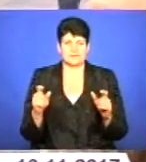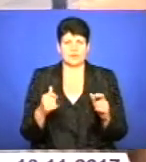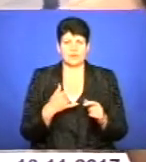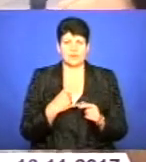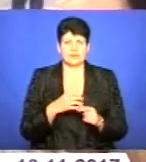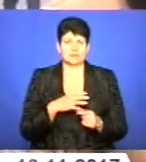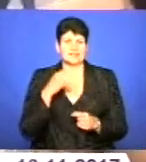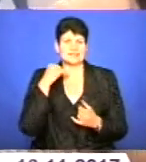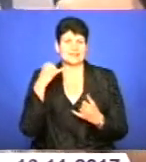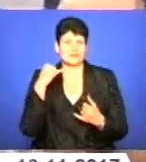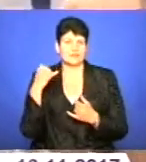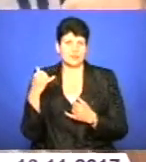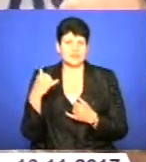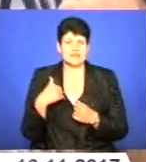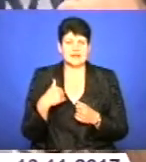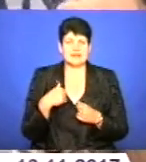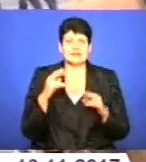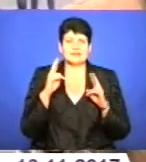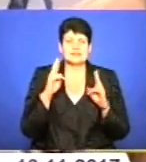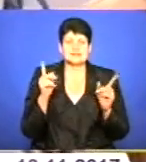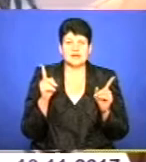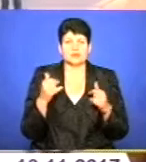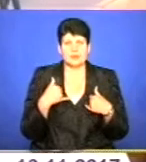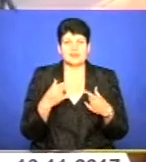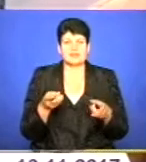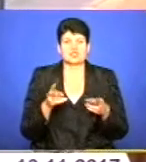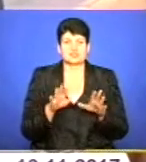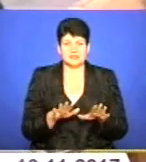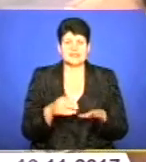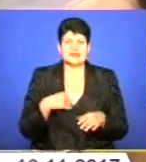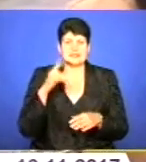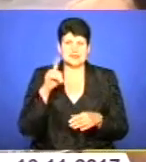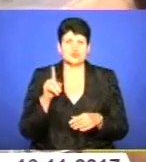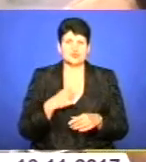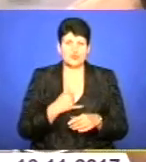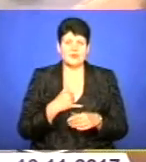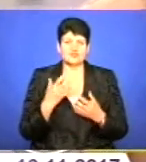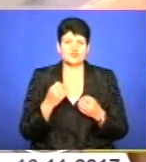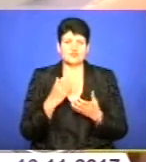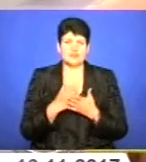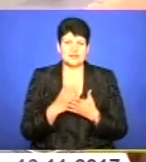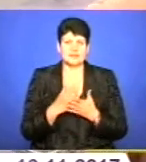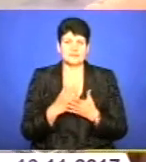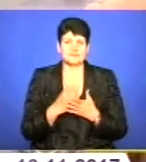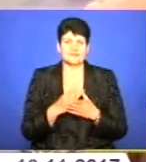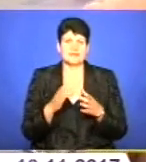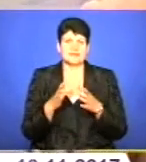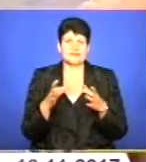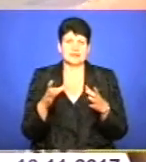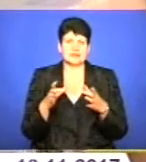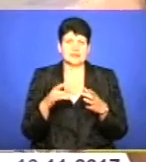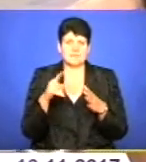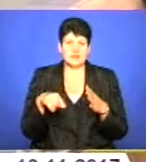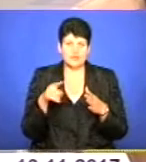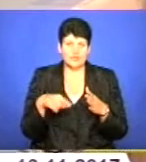були телефони, і я не знаю, чому вони в мене так лишилися. Я знаю, що в мене ще є навіть касетний магнітофон десь, але його треба